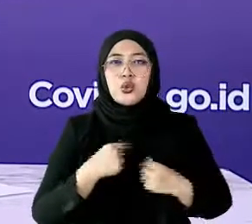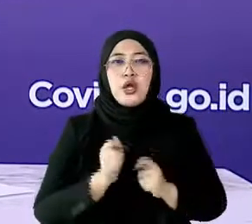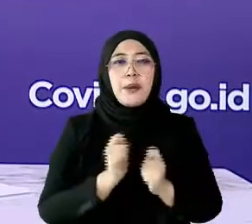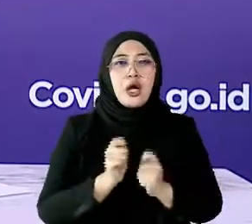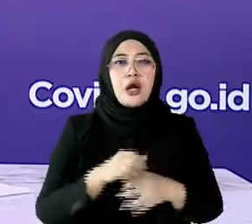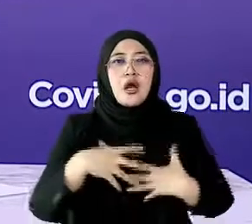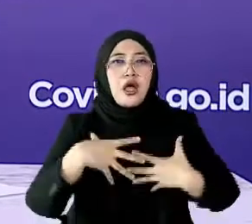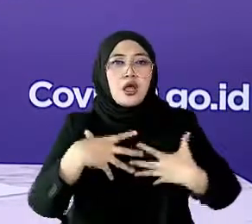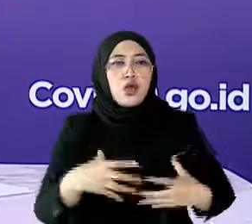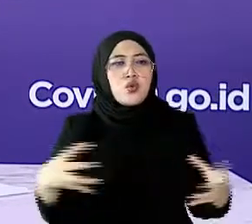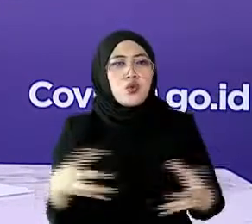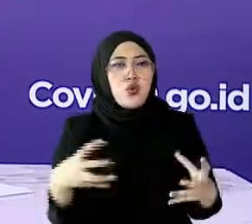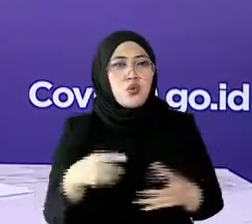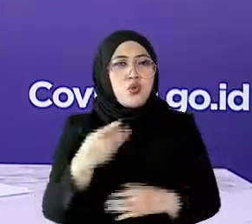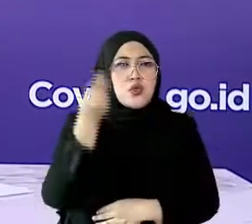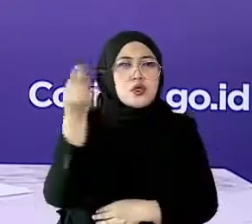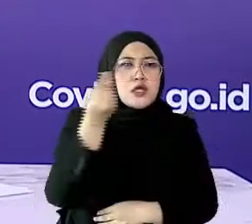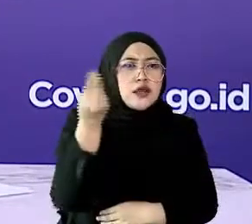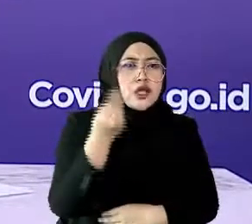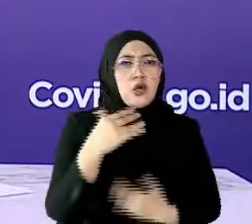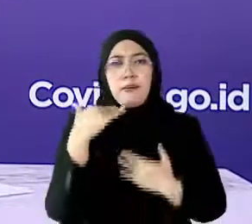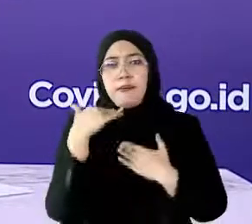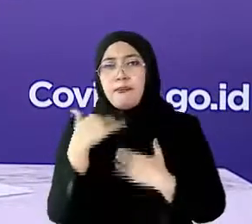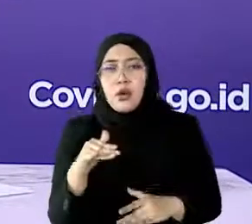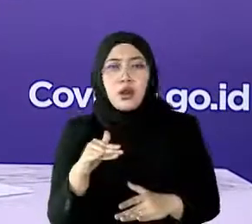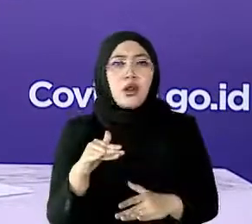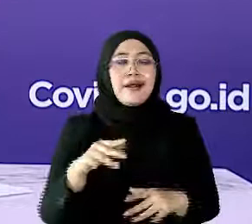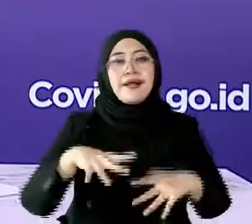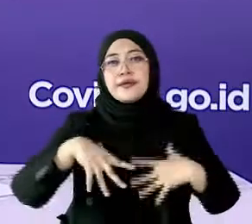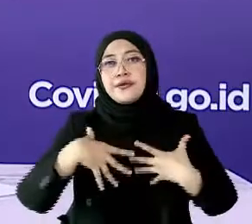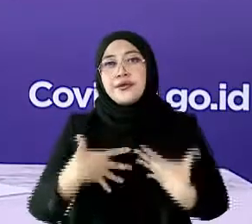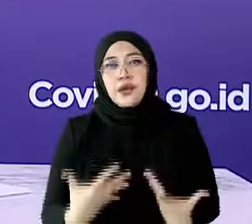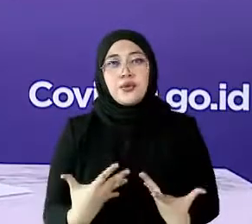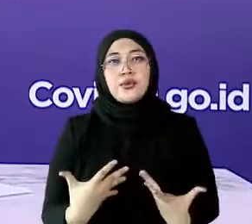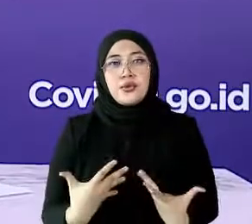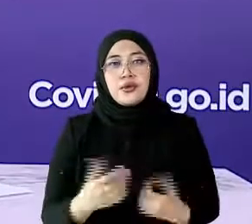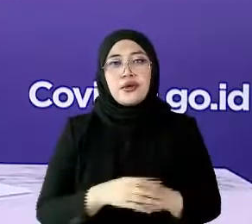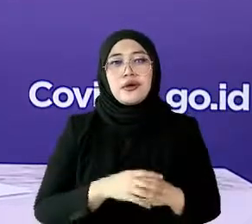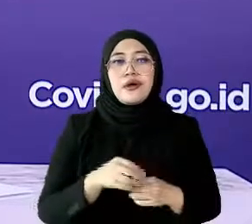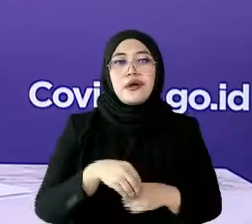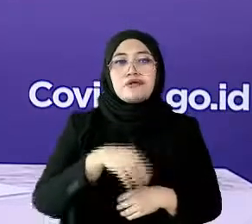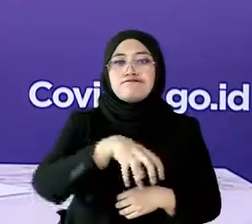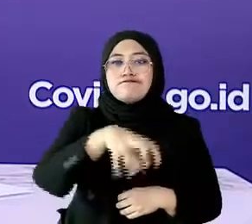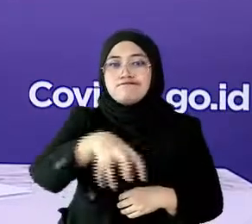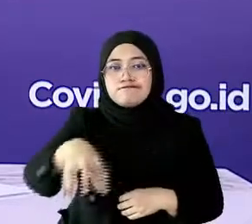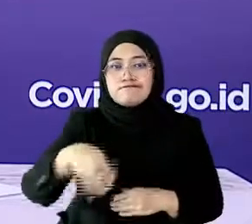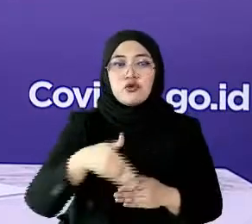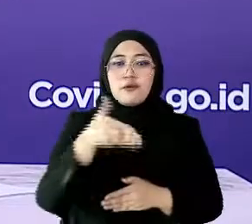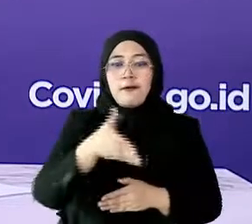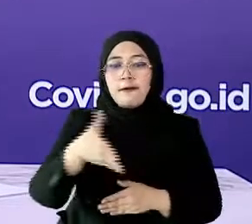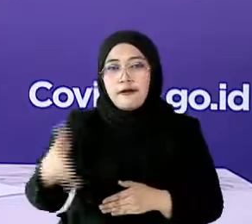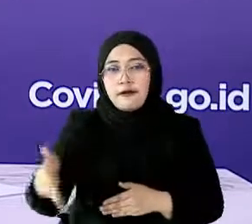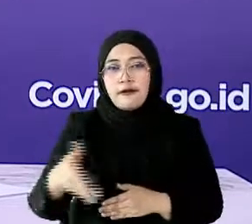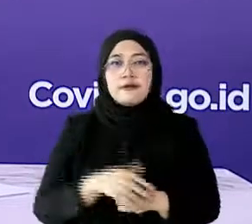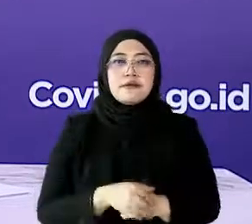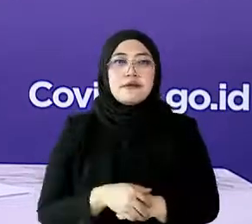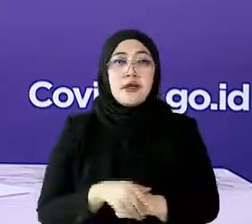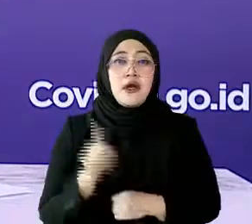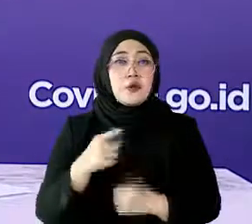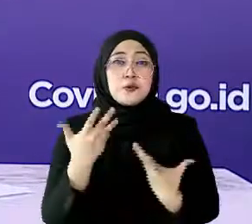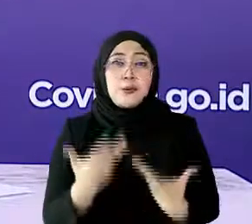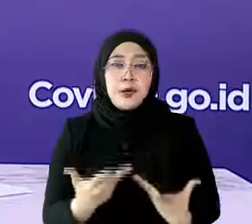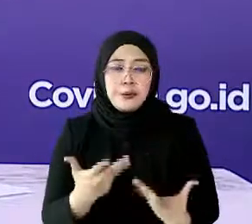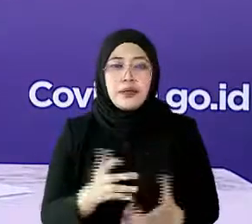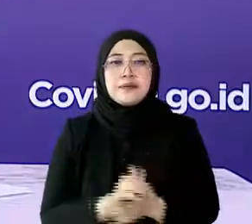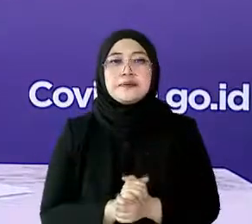bertamasya tempat wisata maupun Kemal bahkan perjalanan antar wilayah untuk itu hal yang dapat